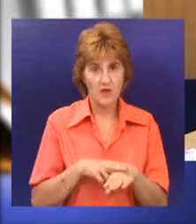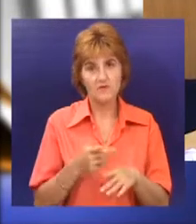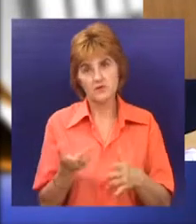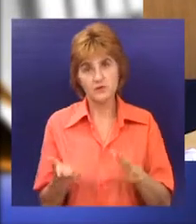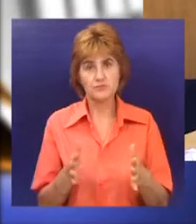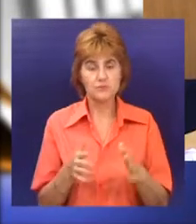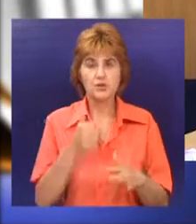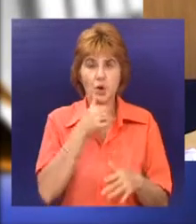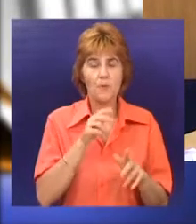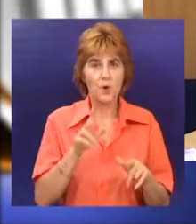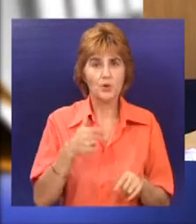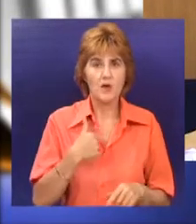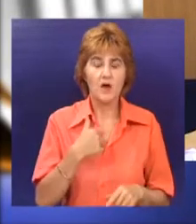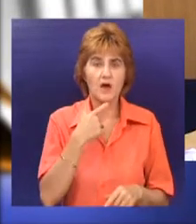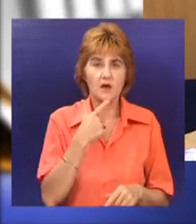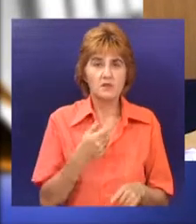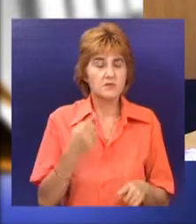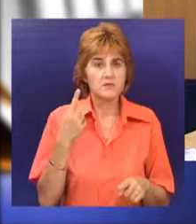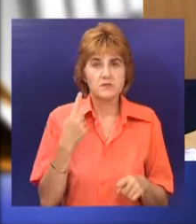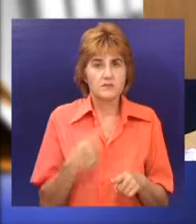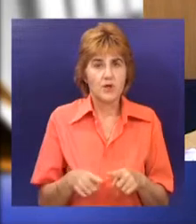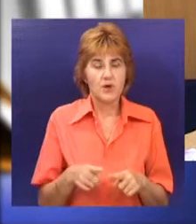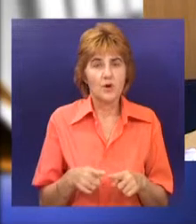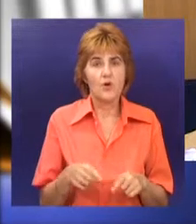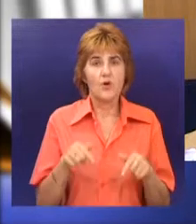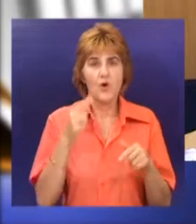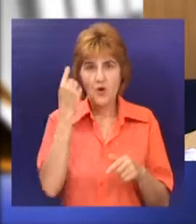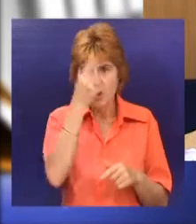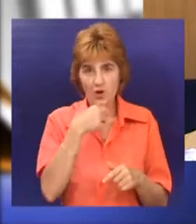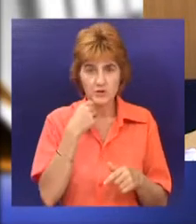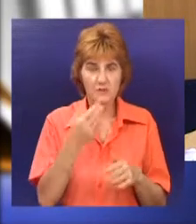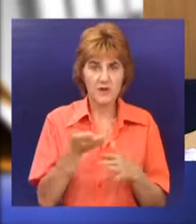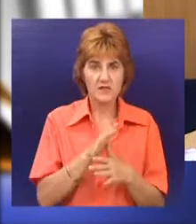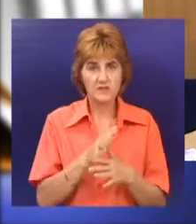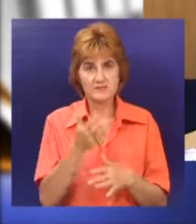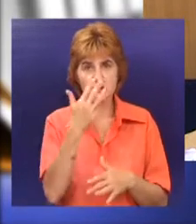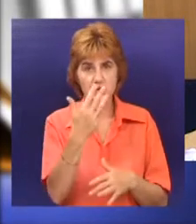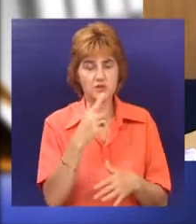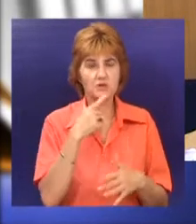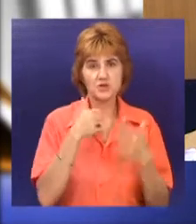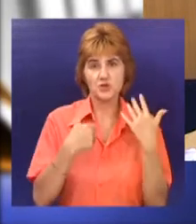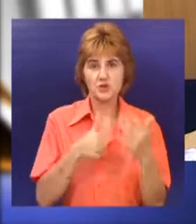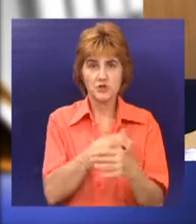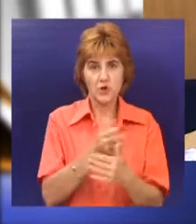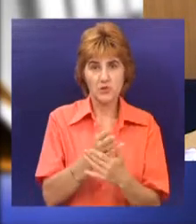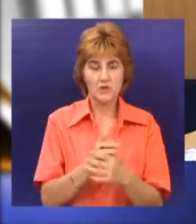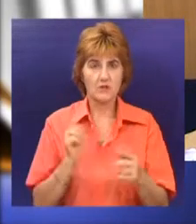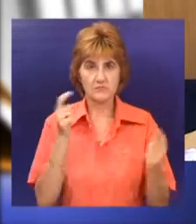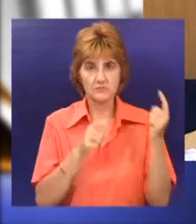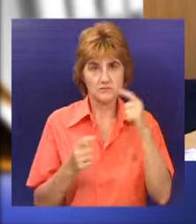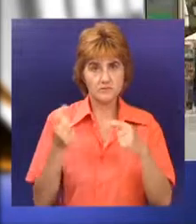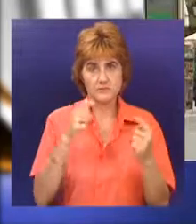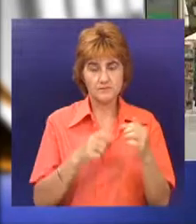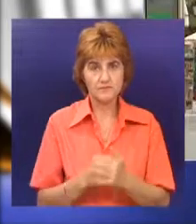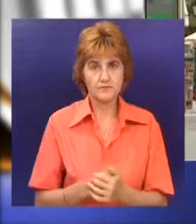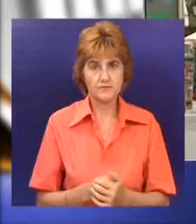najčešće, znači ajde što možemo da izvojimo, najčešće su se javljali otprilike osobe između 40 i 60 godina, znači